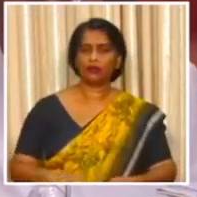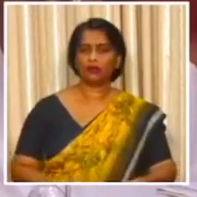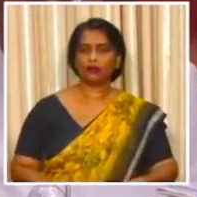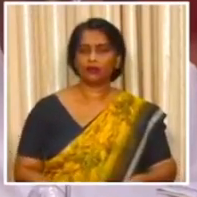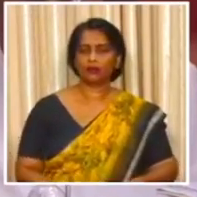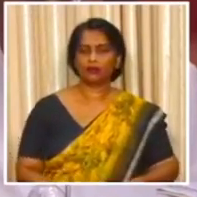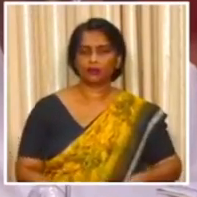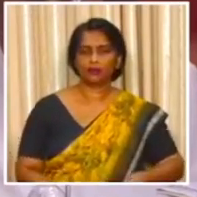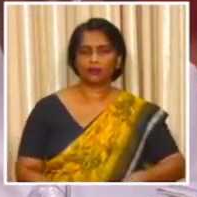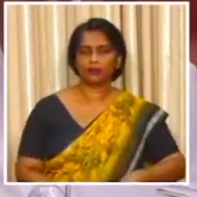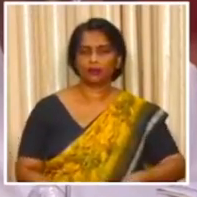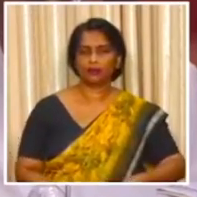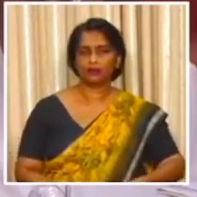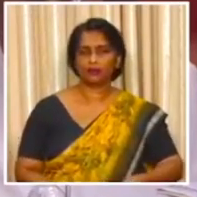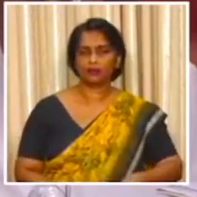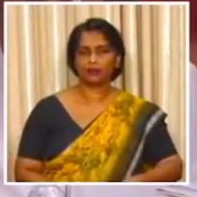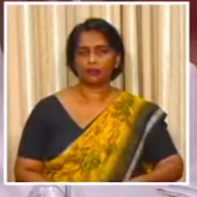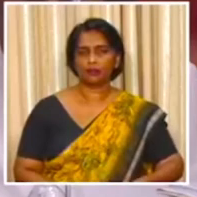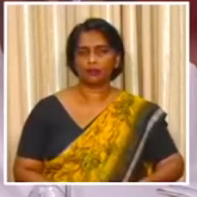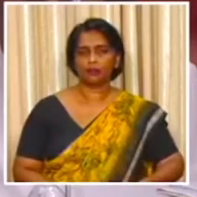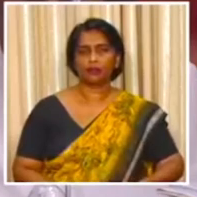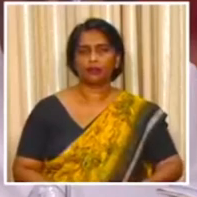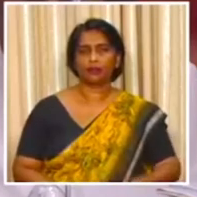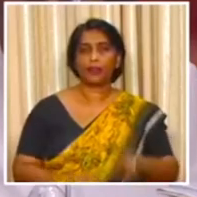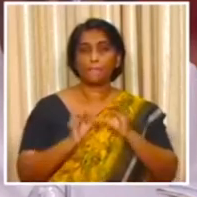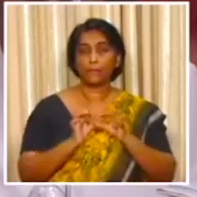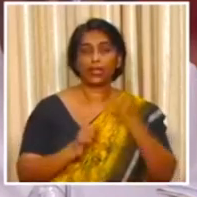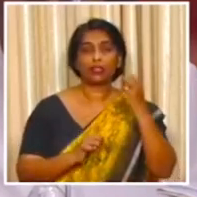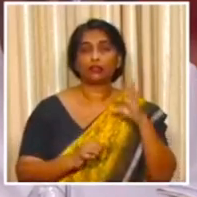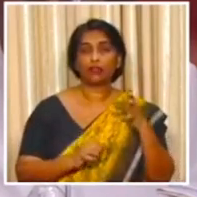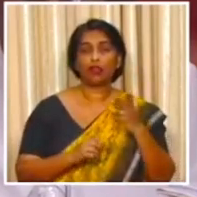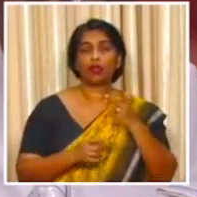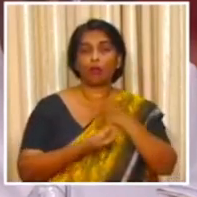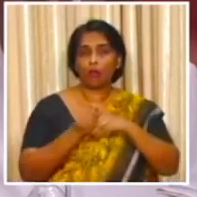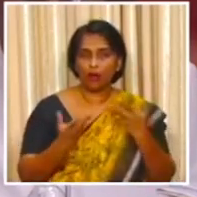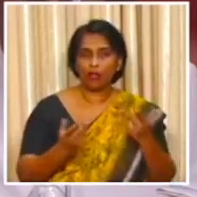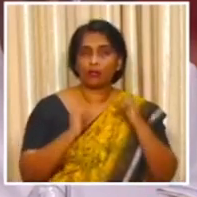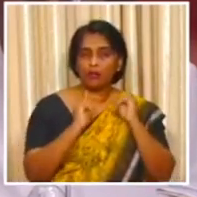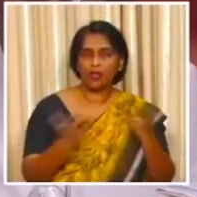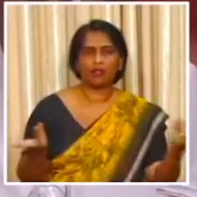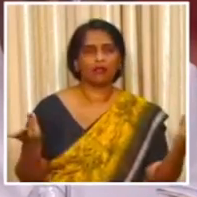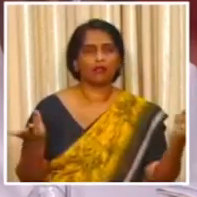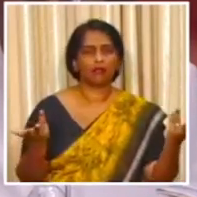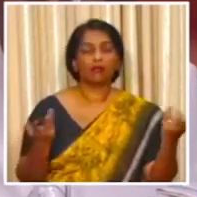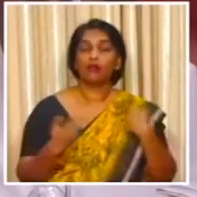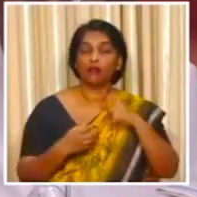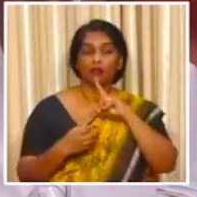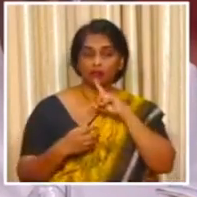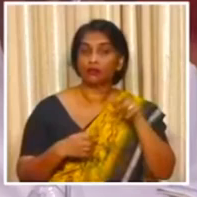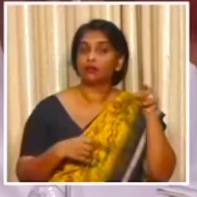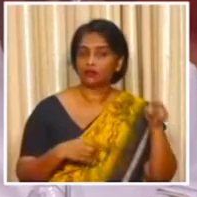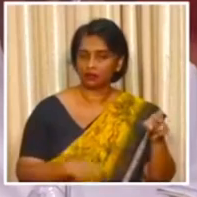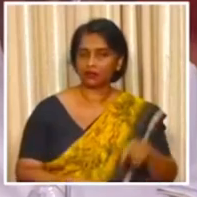බිලියන 2500 මිලියන් සර්. හරි. බිලියන 2500 පෝරත් නැහැ, සල්ලිත් නැහැ, වැරදිකාරයෙකුත් නැහැ. හරි. බොහොම ස්තුතියි කරුවා මතුමා. ඒකද අපි කියන්නේ.